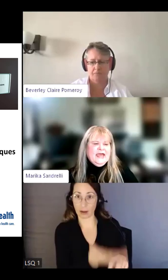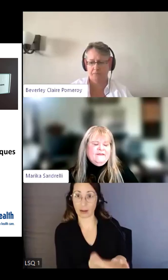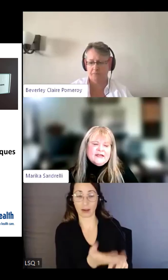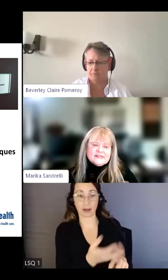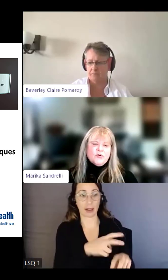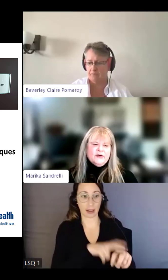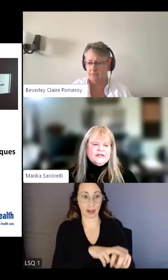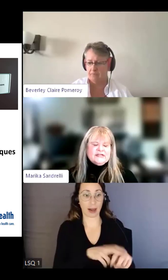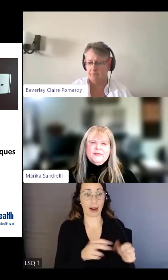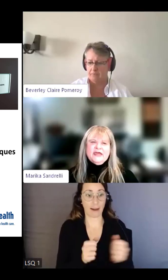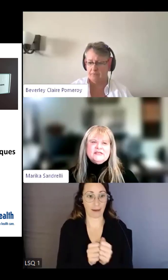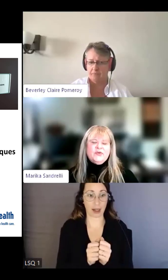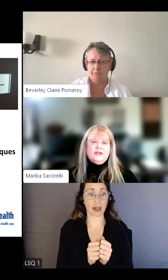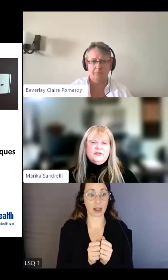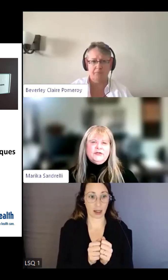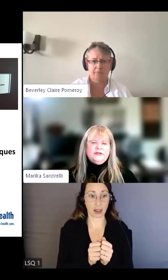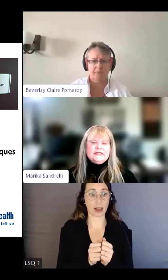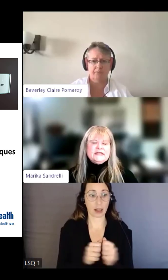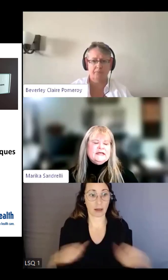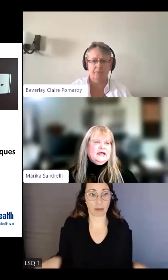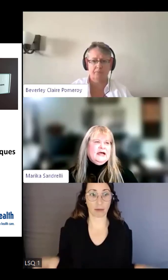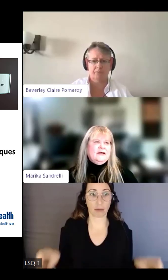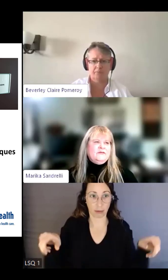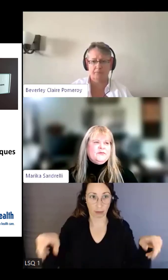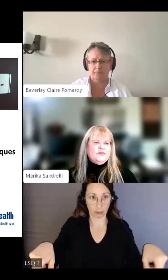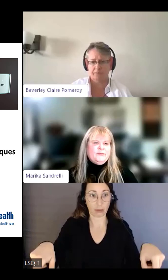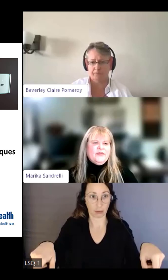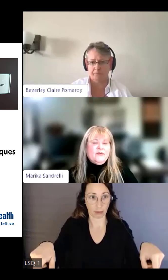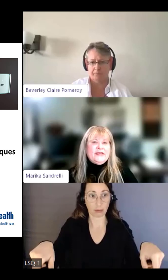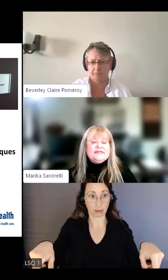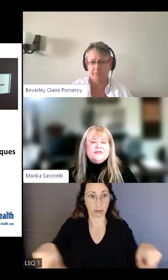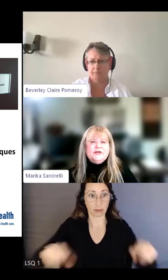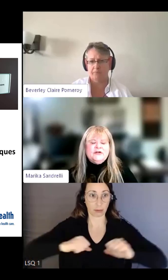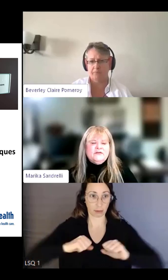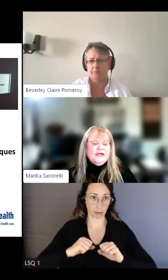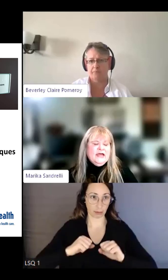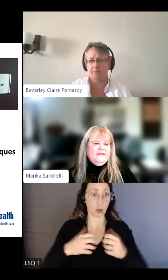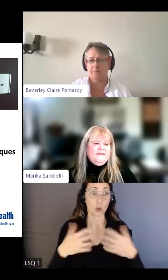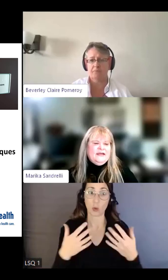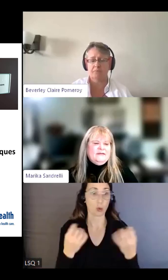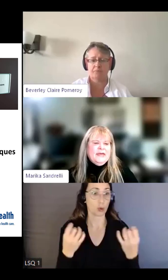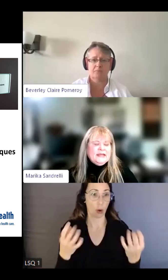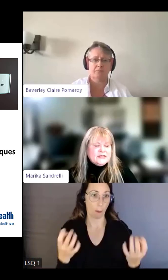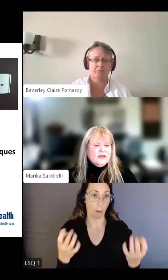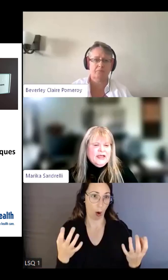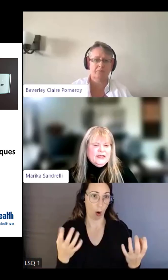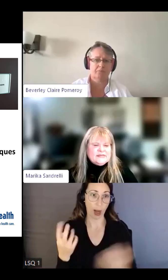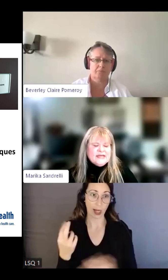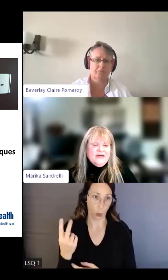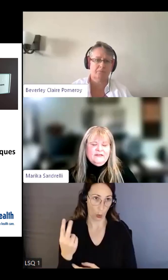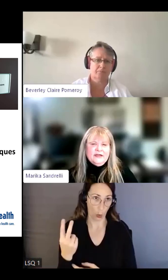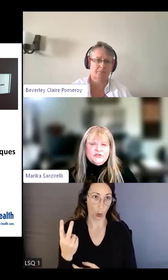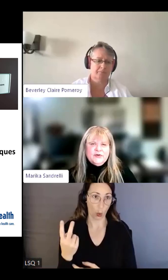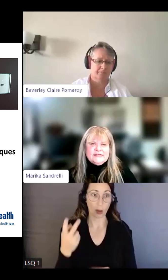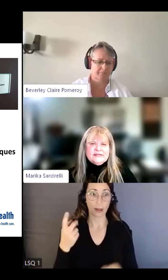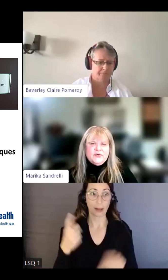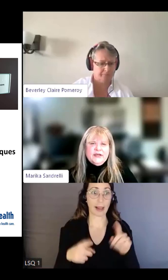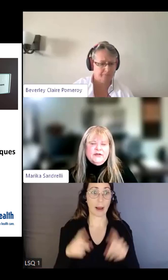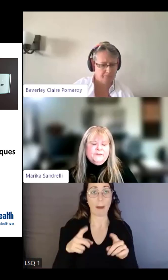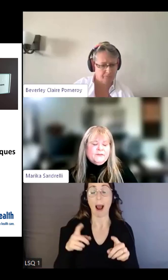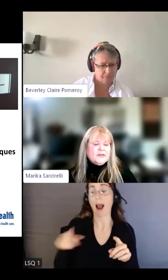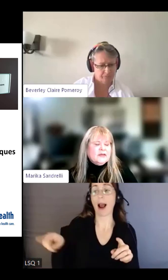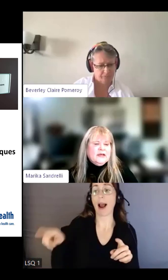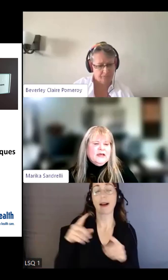accoudoirs ou sans, parce que ce qu'on apprend des gens que nous desservons, c'est que souvent, avoir ce choix est critique. Les